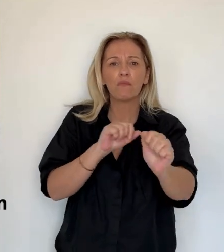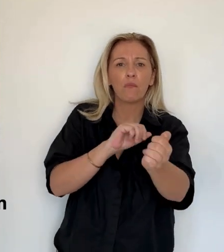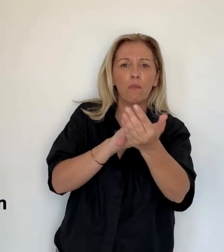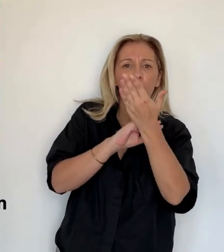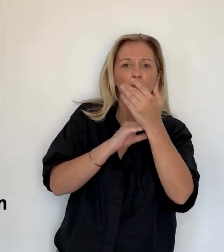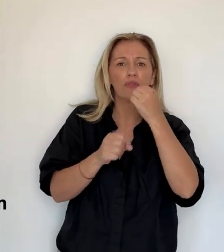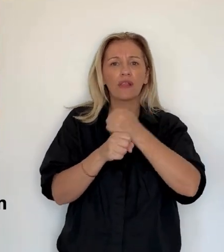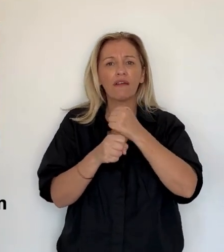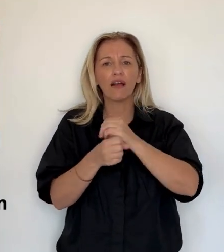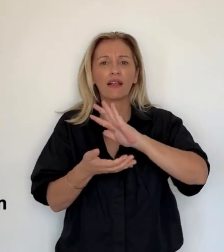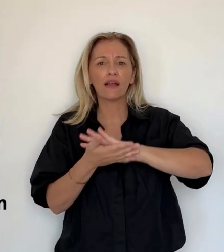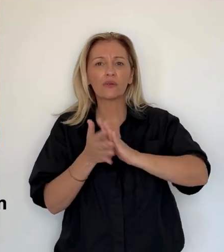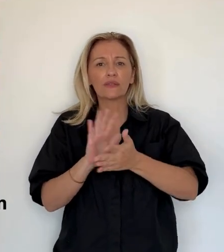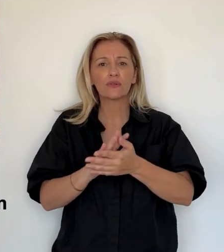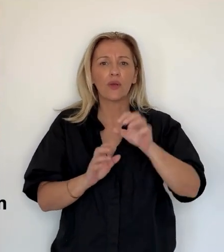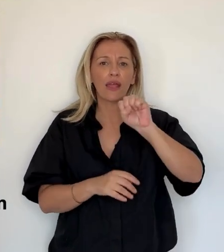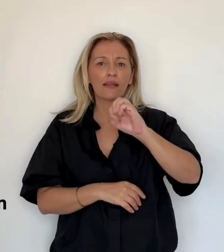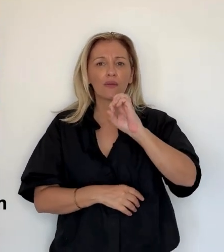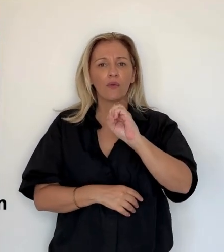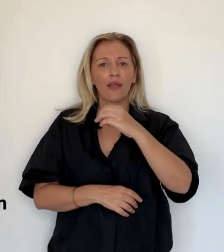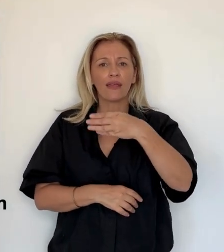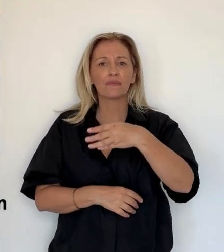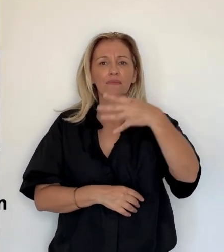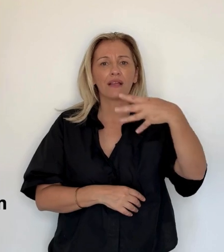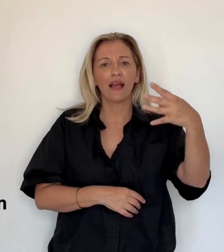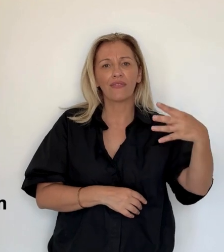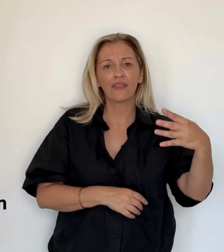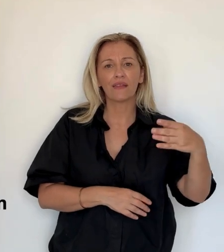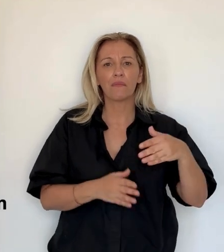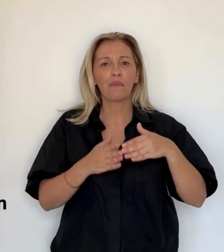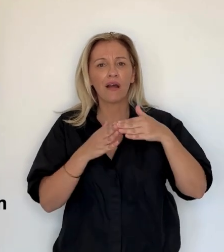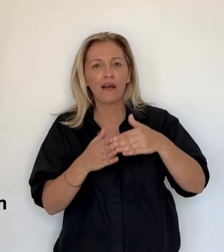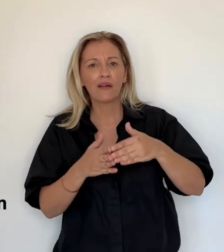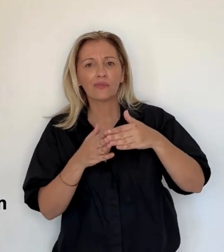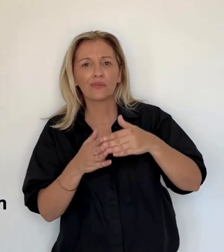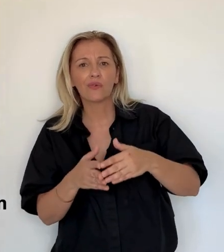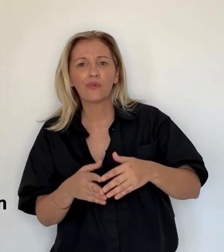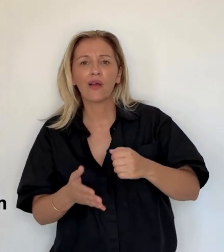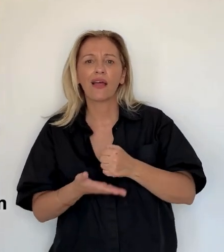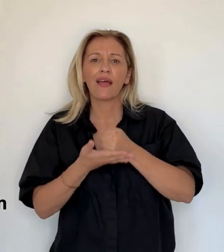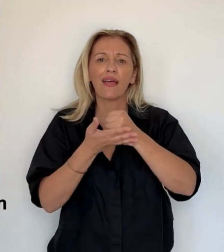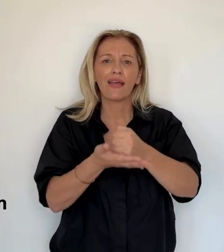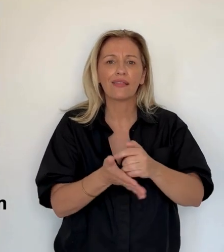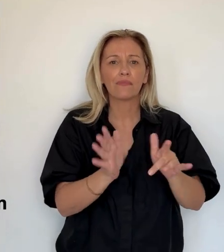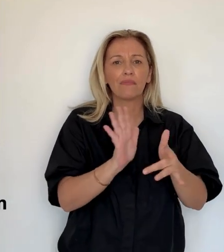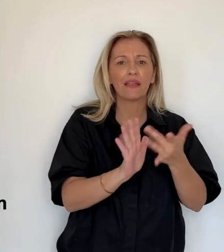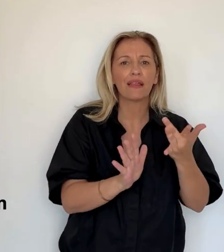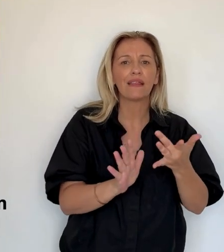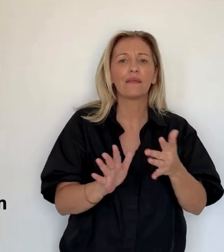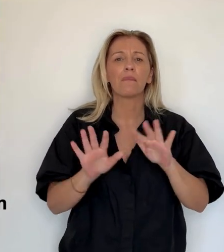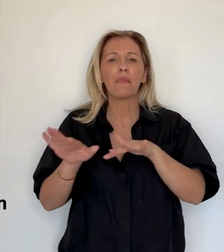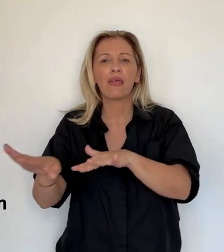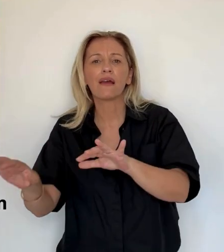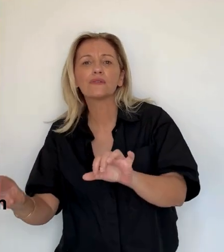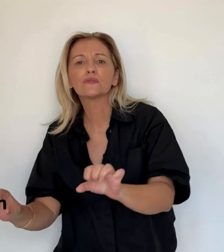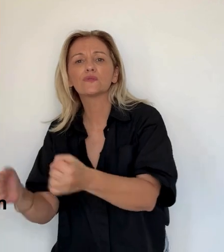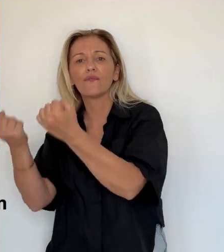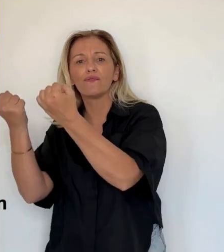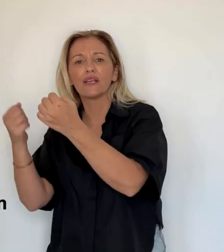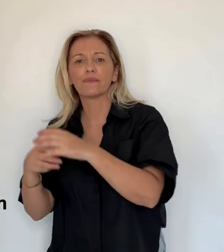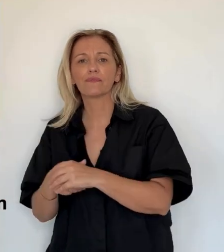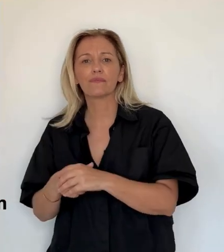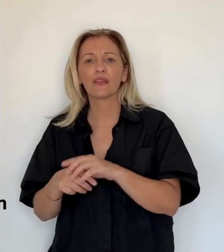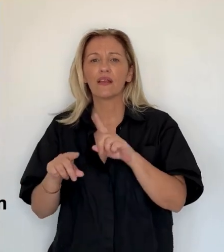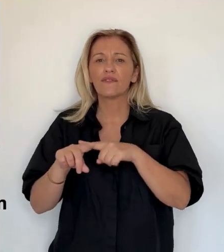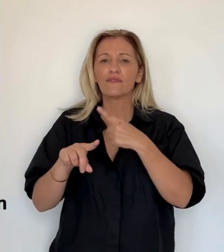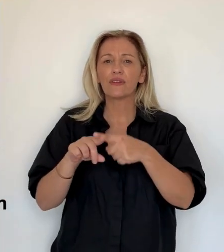de l'association SOS Méditerranée. À bord de l'un de ses bateaux, l'Océan Viking, elle vient en aide et porte secours aux migrants en